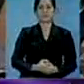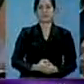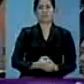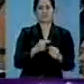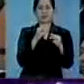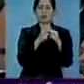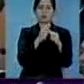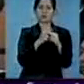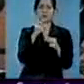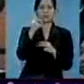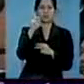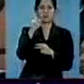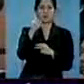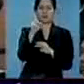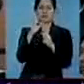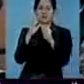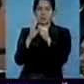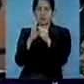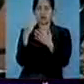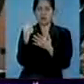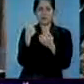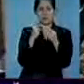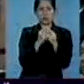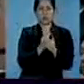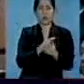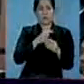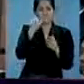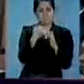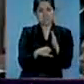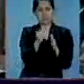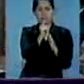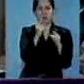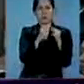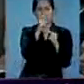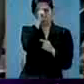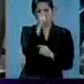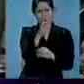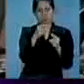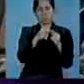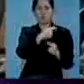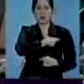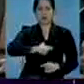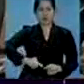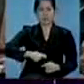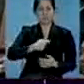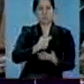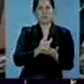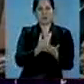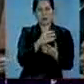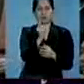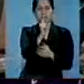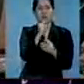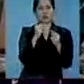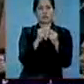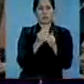ดาตอบิโดถูกดำเนินคดีหมิ่นพระบรมเดชานุภาพนายสนธิลิ้มทองกุลเอาคำพูดของดา